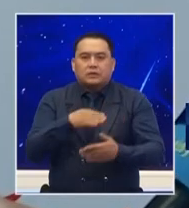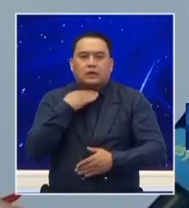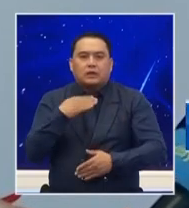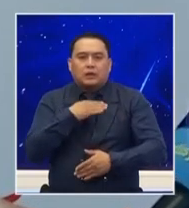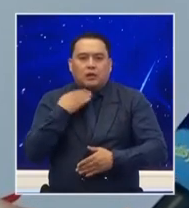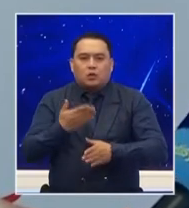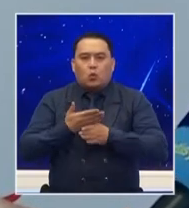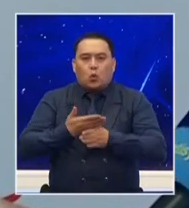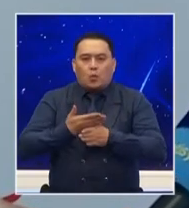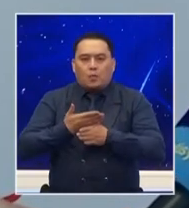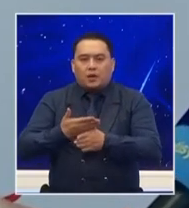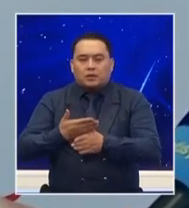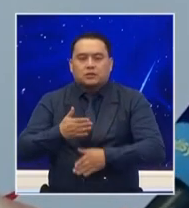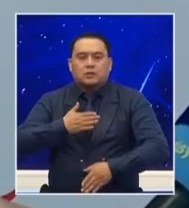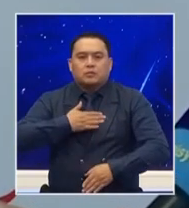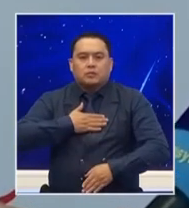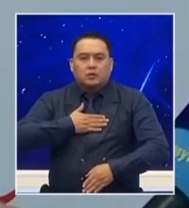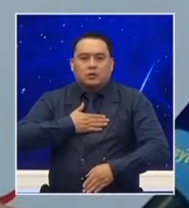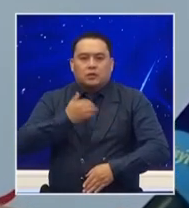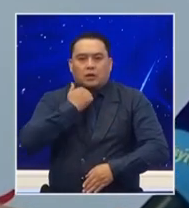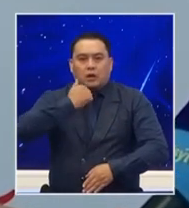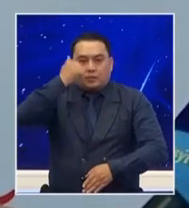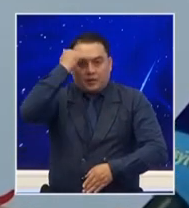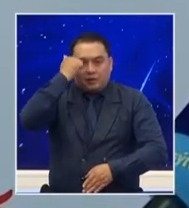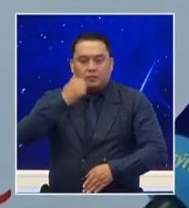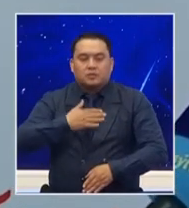өнімдерімен көмектесіп жатқандарына біз алғысымызды білдіреміз.